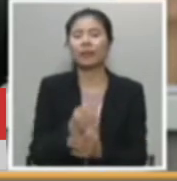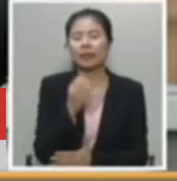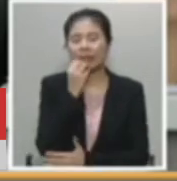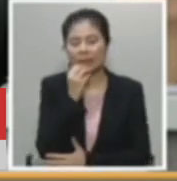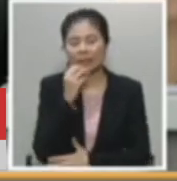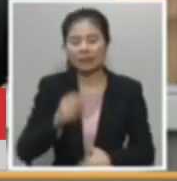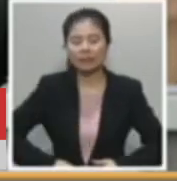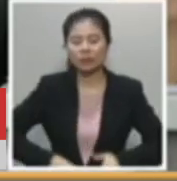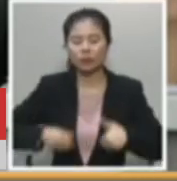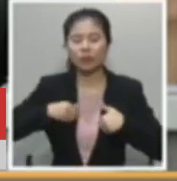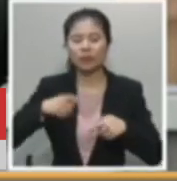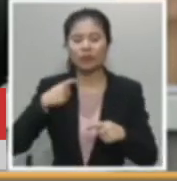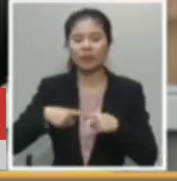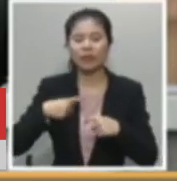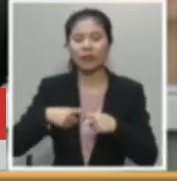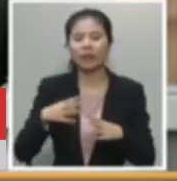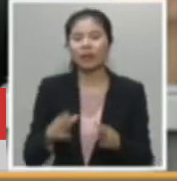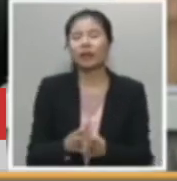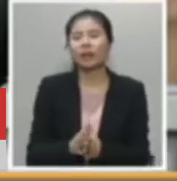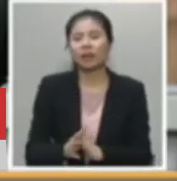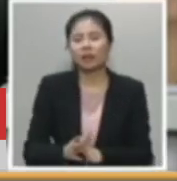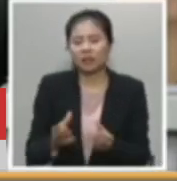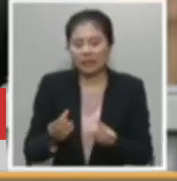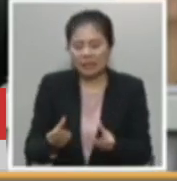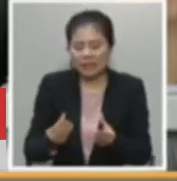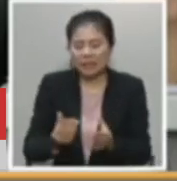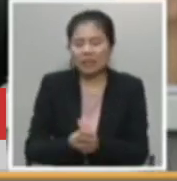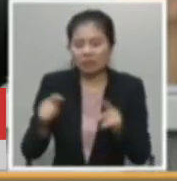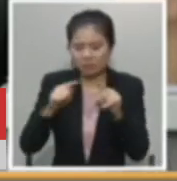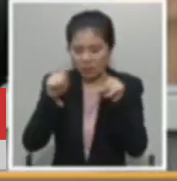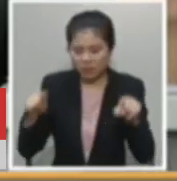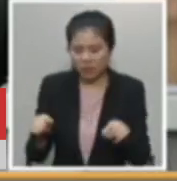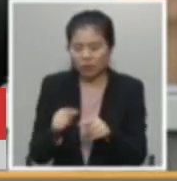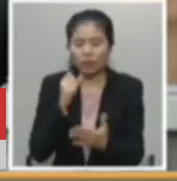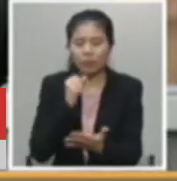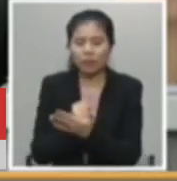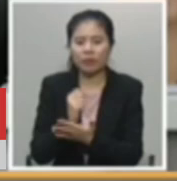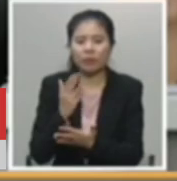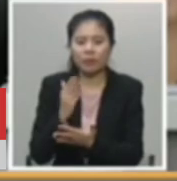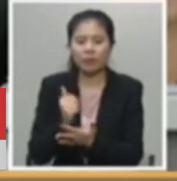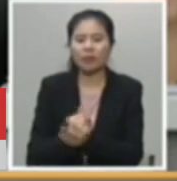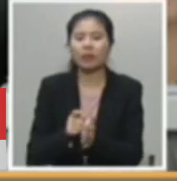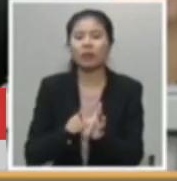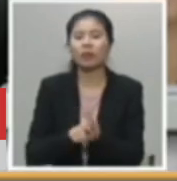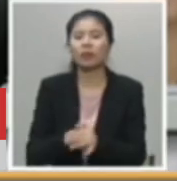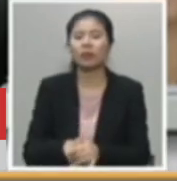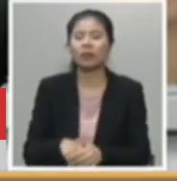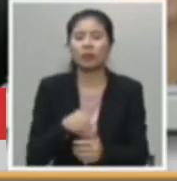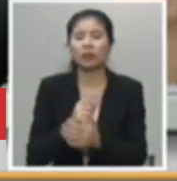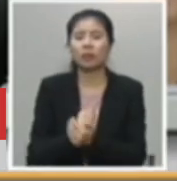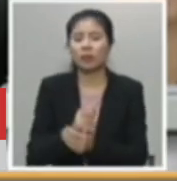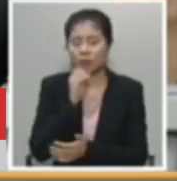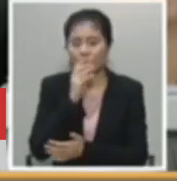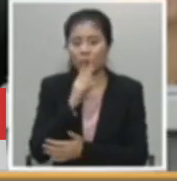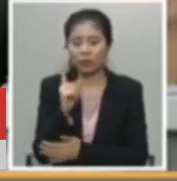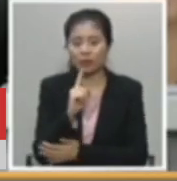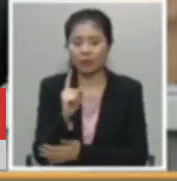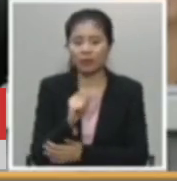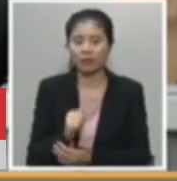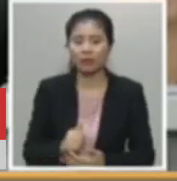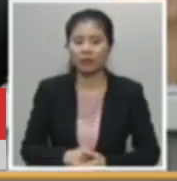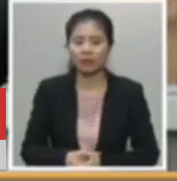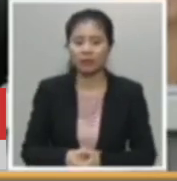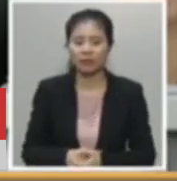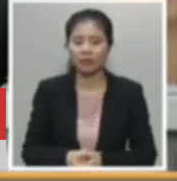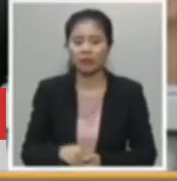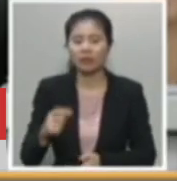ากที่ก็ไม่มีโฉนดอีกทั้งหนอนกระทู้ที่ผมตั้งกระทู้ไว้ตั้งกระทู้ส